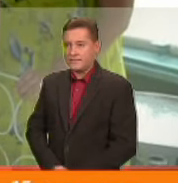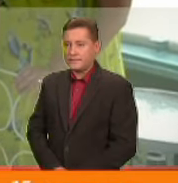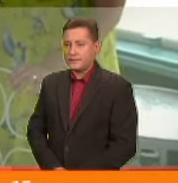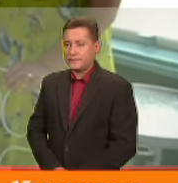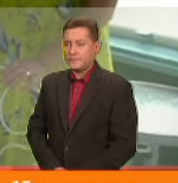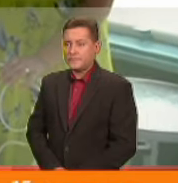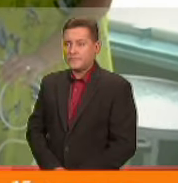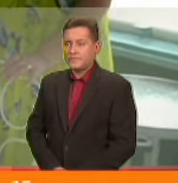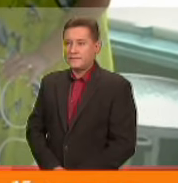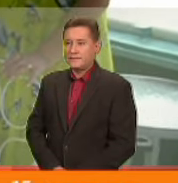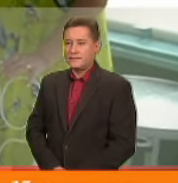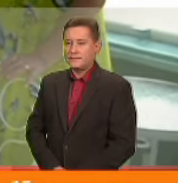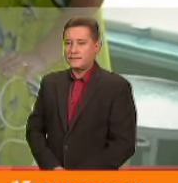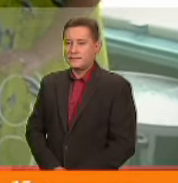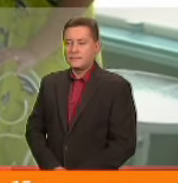а